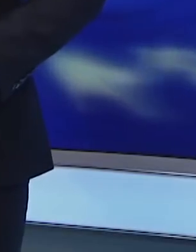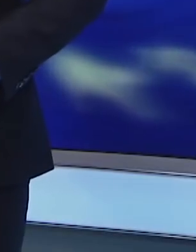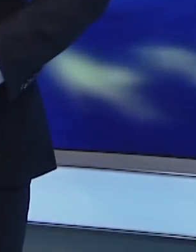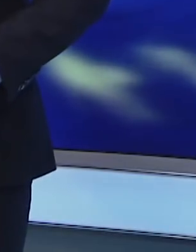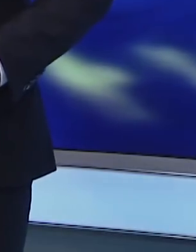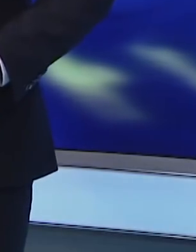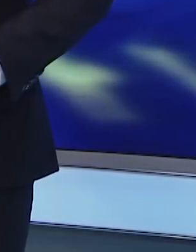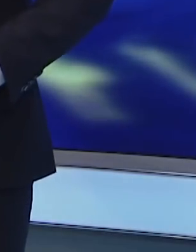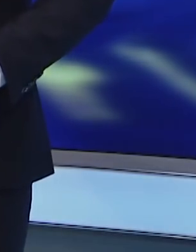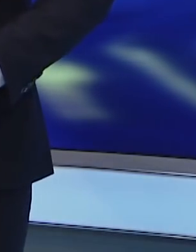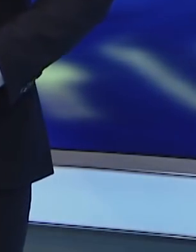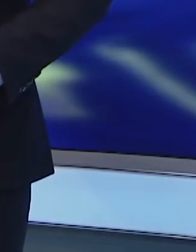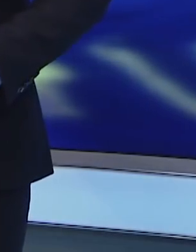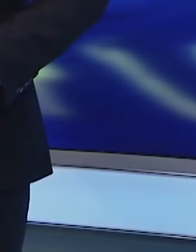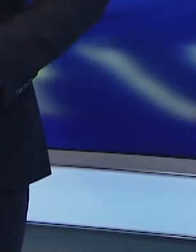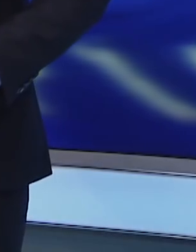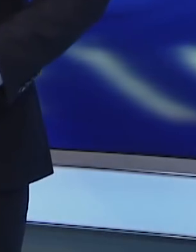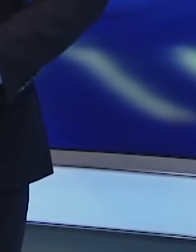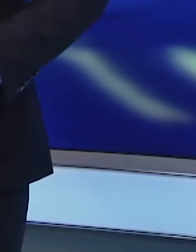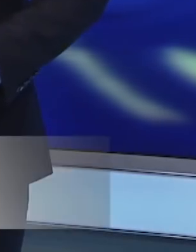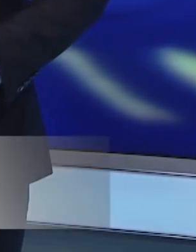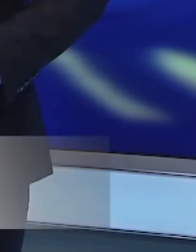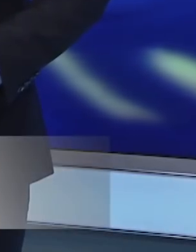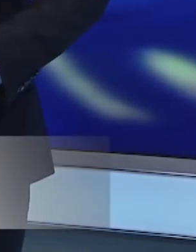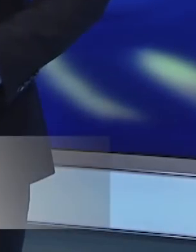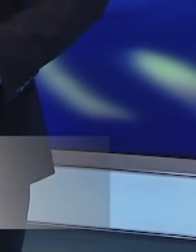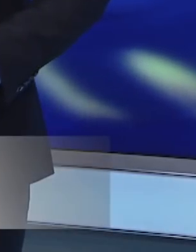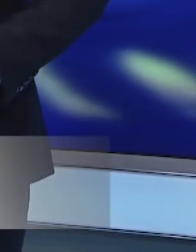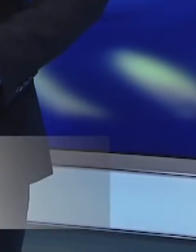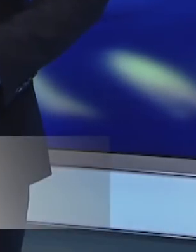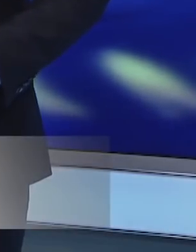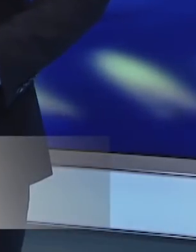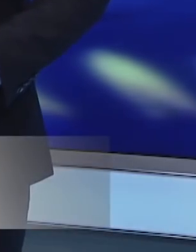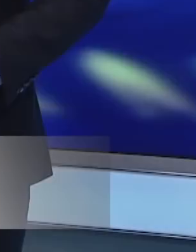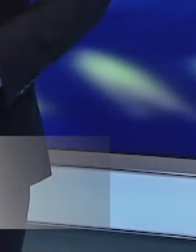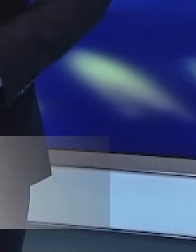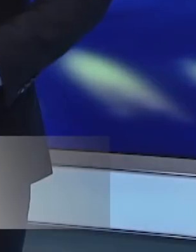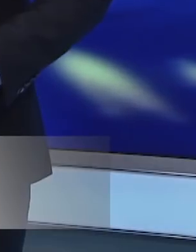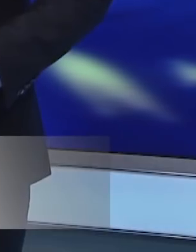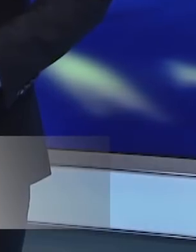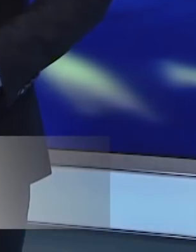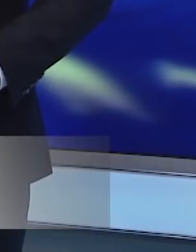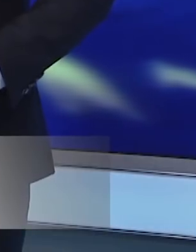Замдан шатар клубын нэрэмчид өсвөрийн шатрын аврал шалруулах тэмцээн өнөөдөр эхэллээ. За үндсэн хуулийн өдөрт зориулсан энэ удаагийн